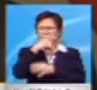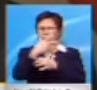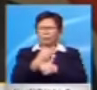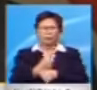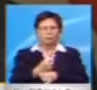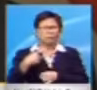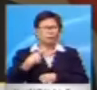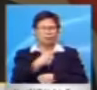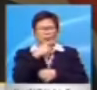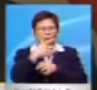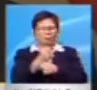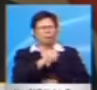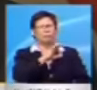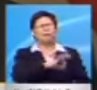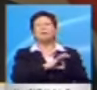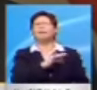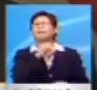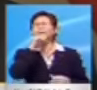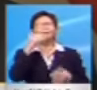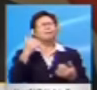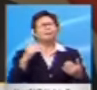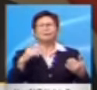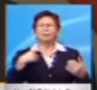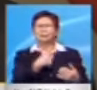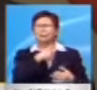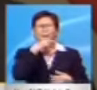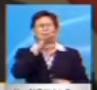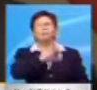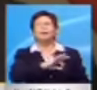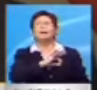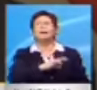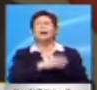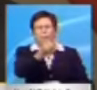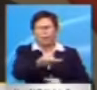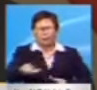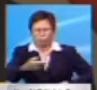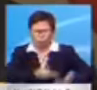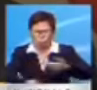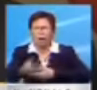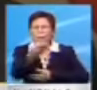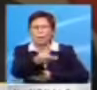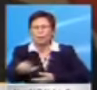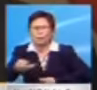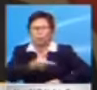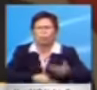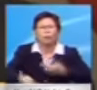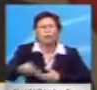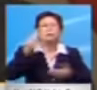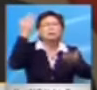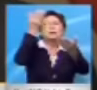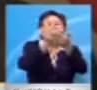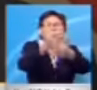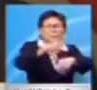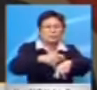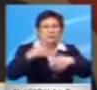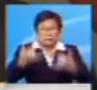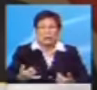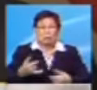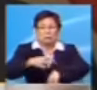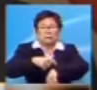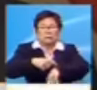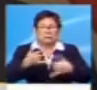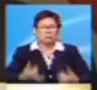mendapat banyak faedah dari butle trade ini dan tiba masanya untuk